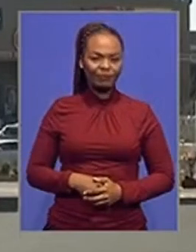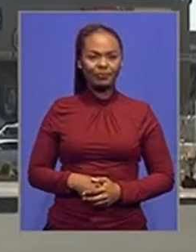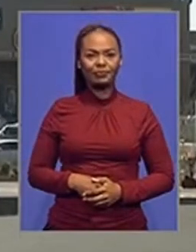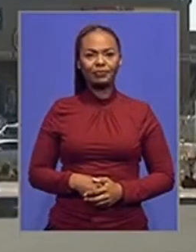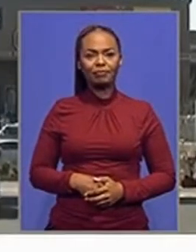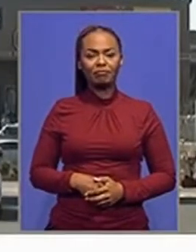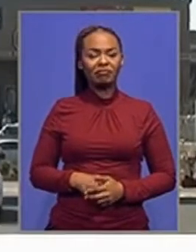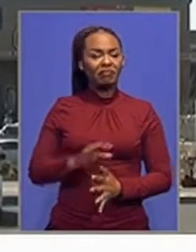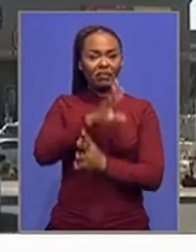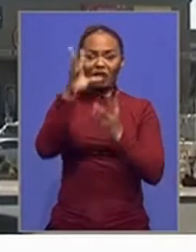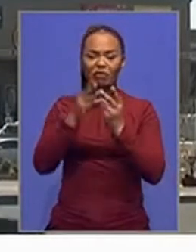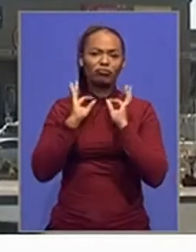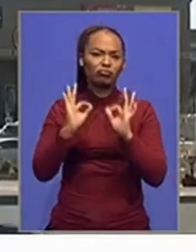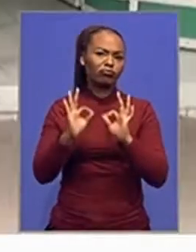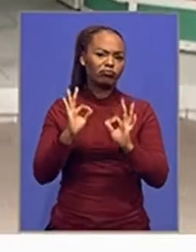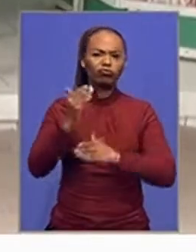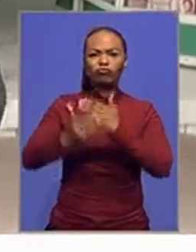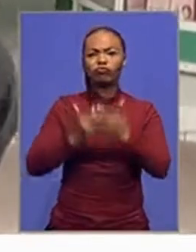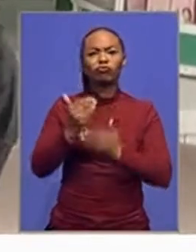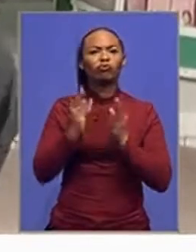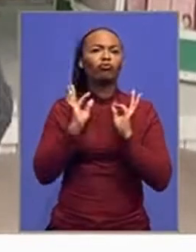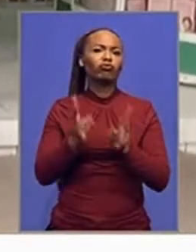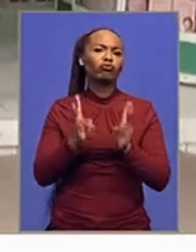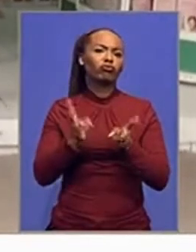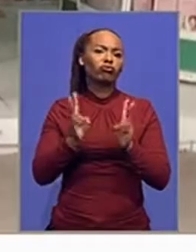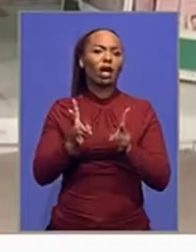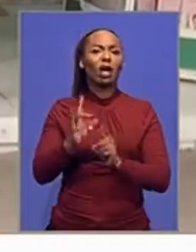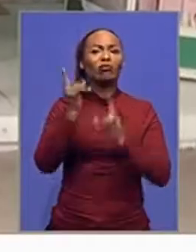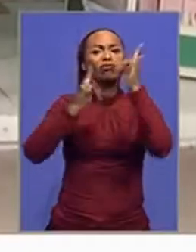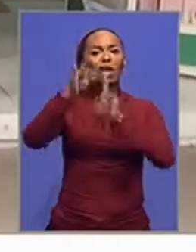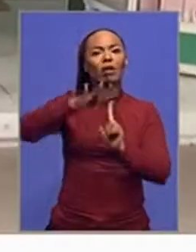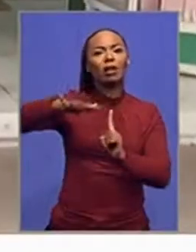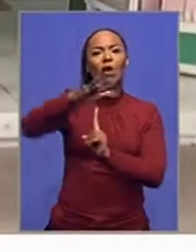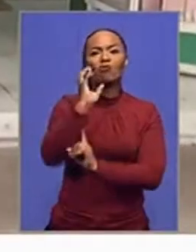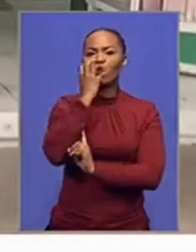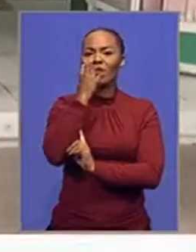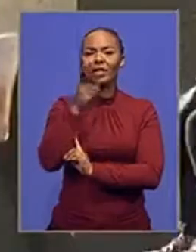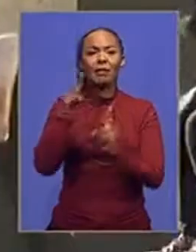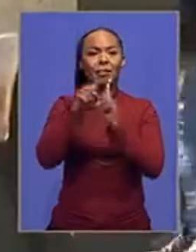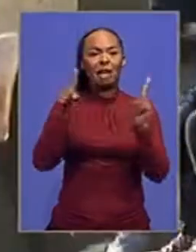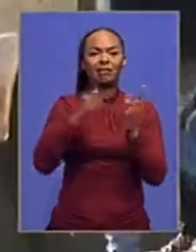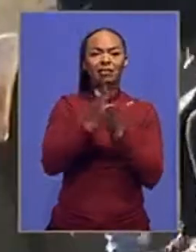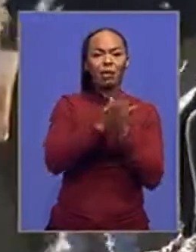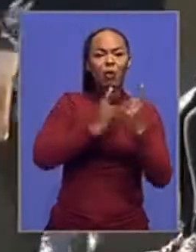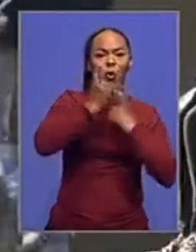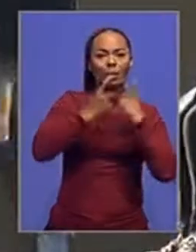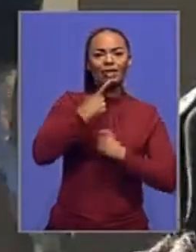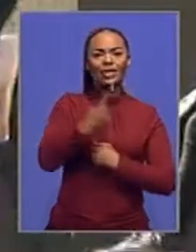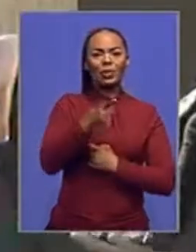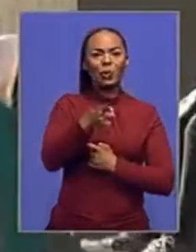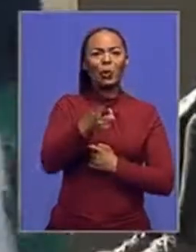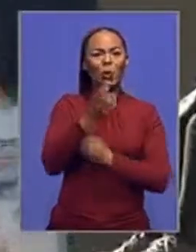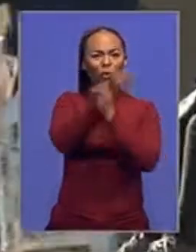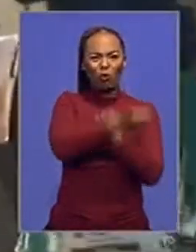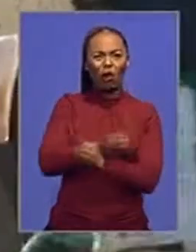Dilo di sepela ka thelelo bjalo ka setlwaedi ka toropong ya Bloemfontein e fela go na le dingongorego tša gore lekala la kabo ya dithoto le ka